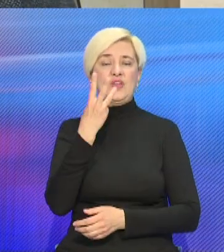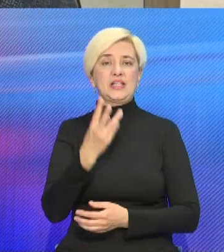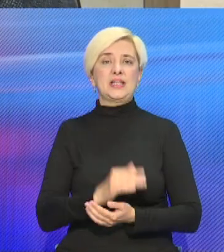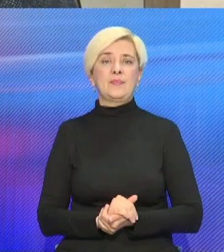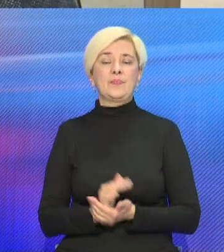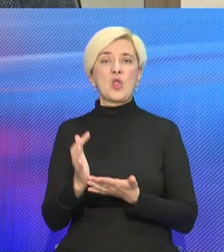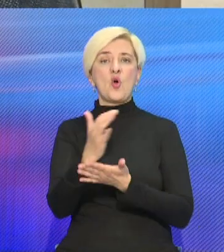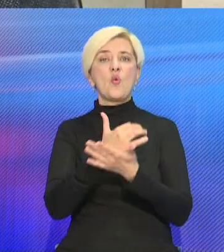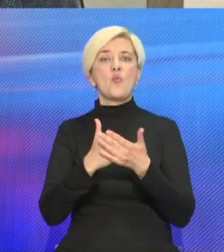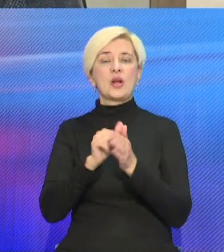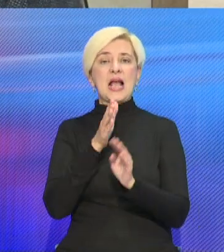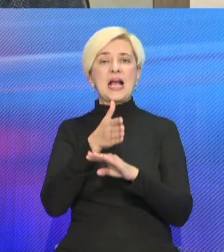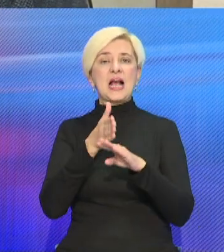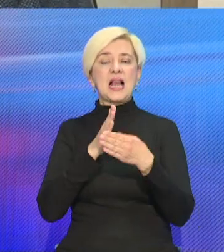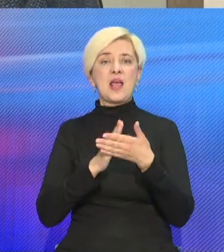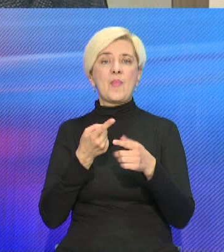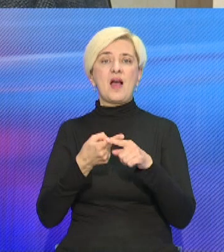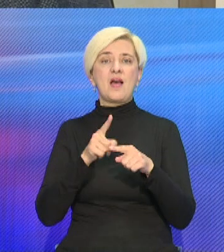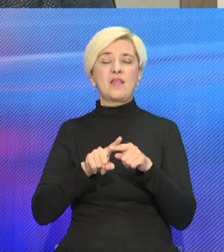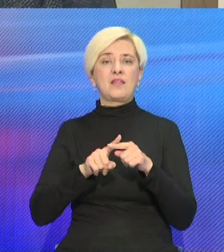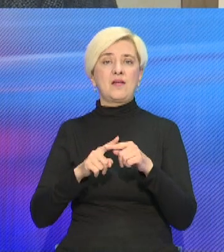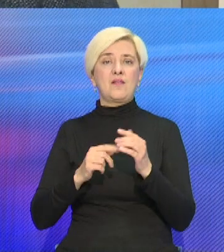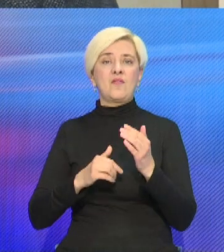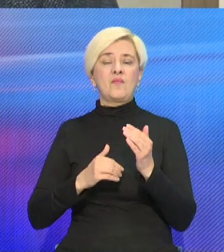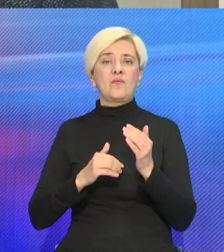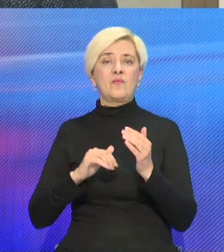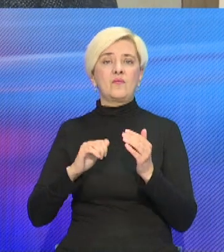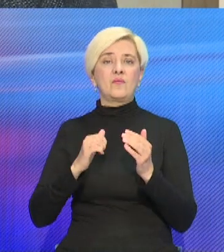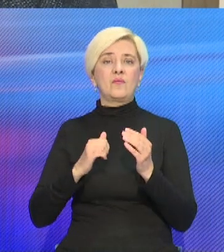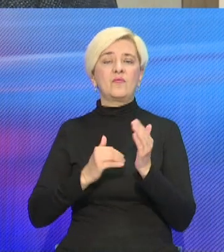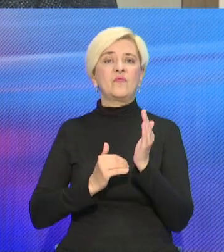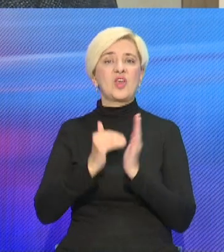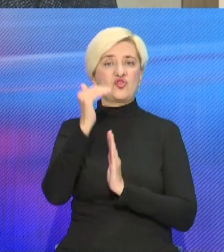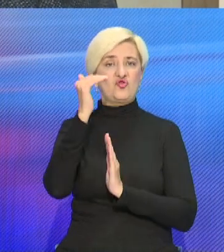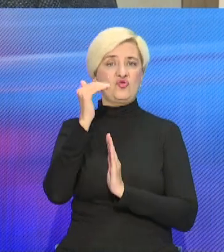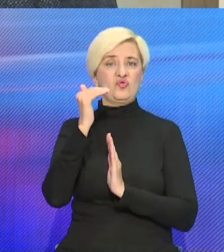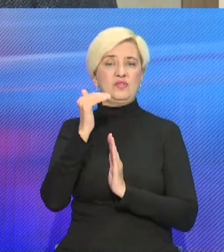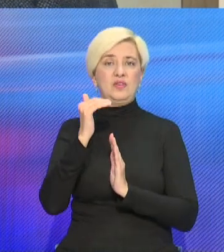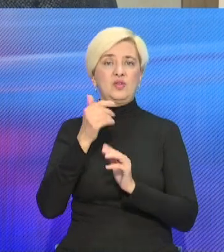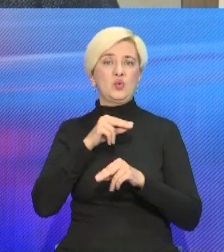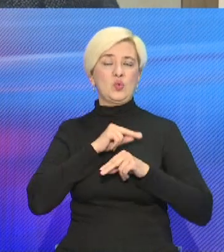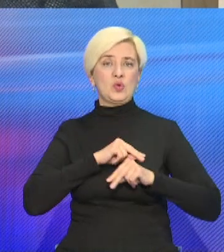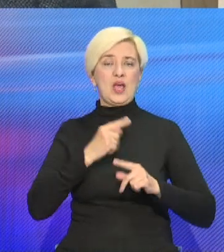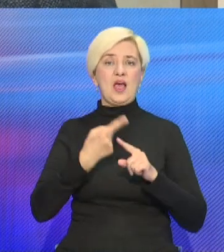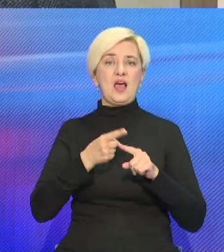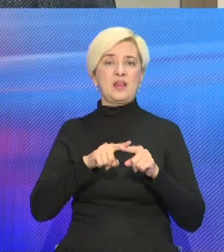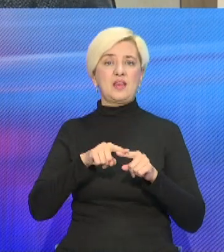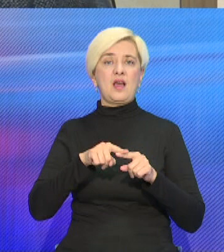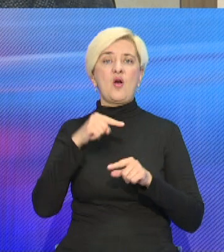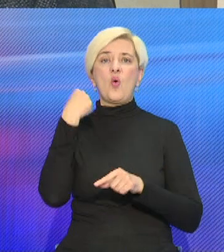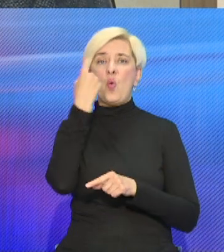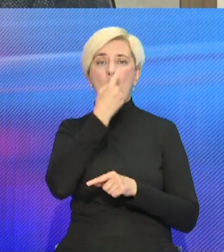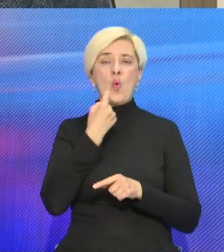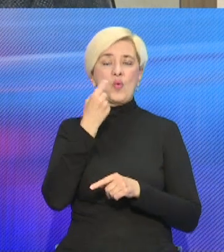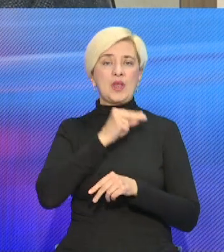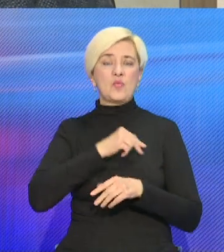Уборка хлеба – це вінець всього труда, а по факту це год роботи. Вот уже